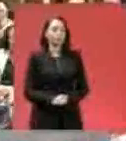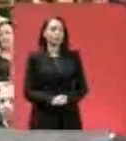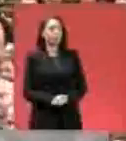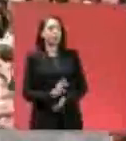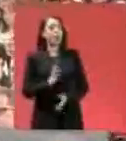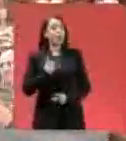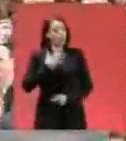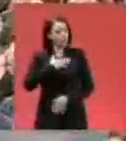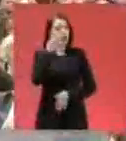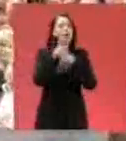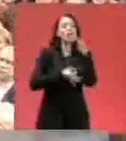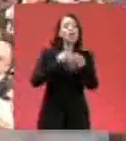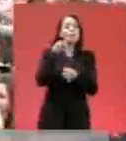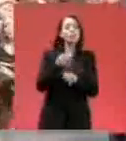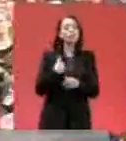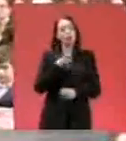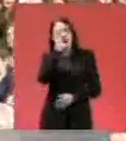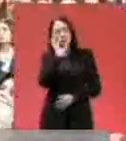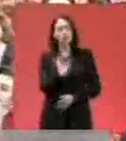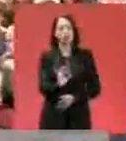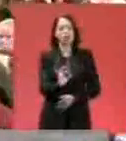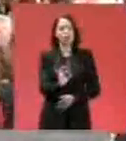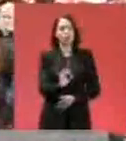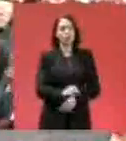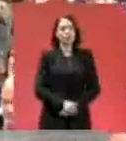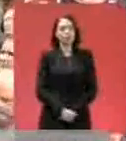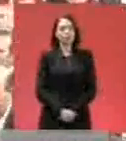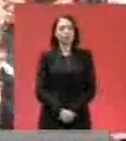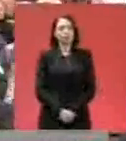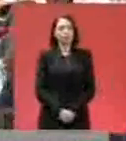Όμως θέλω να σας μιλήσω με απόλυτη ειλικρίνεια.